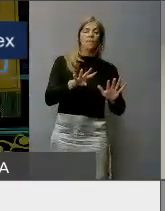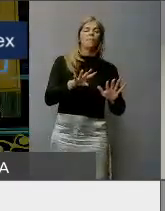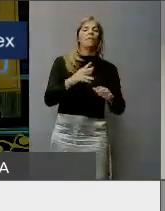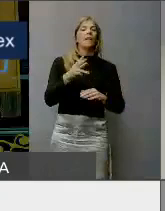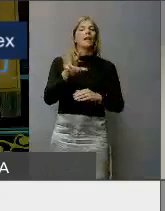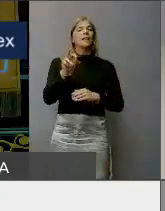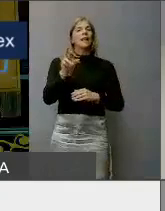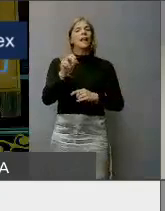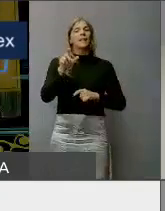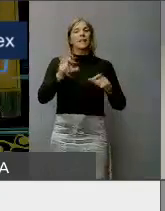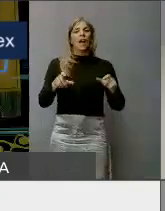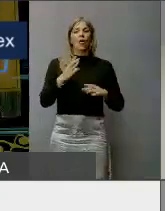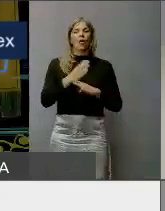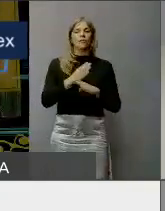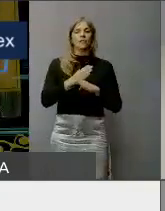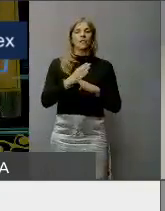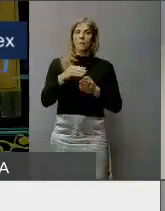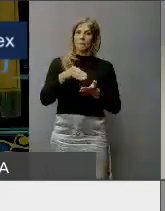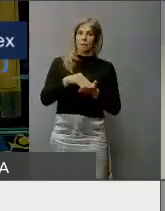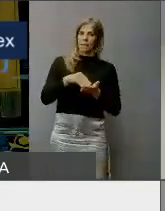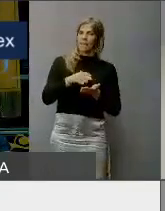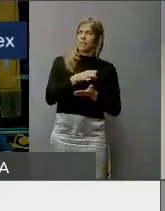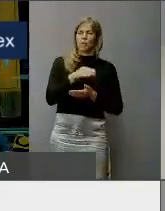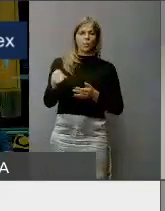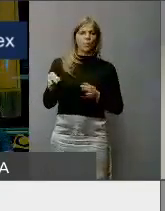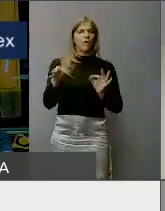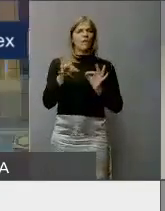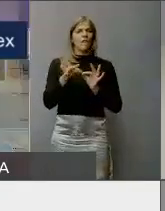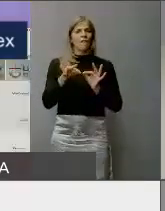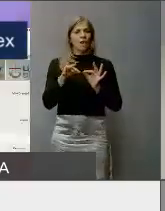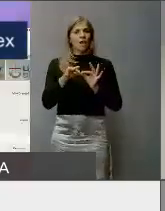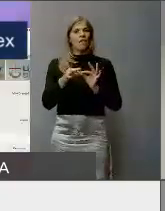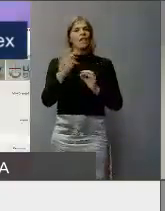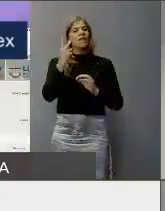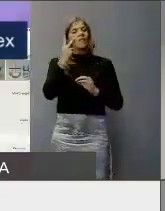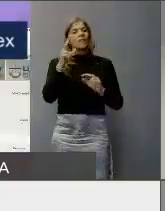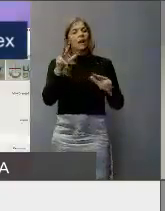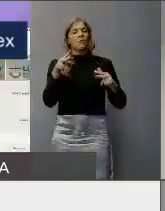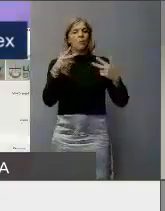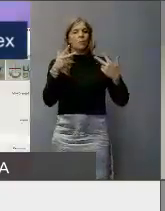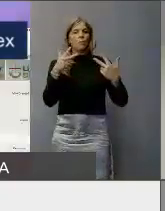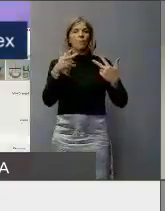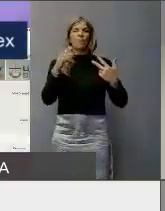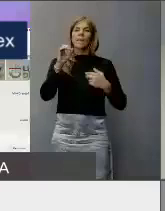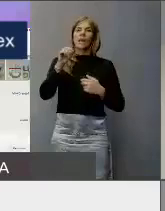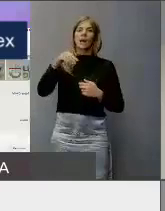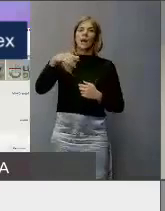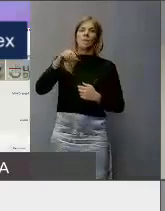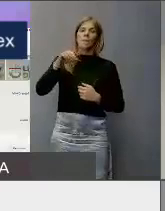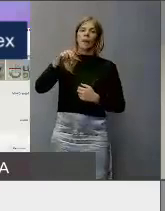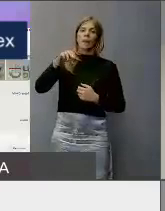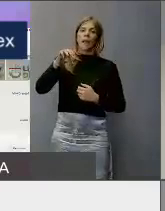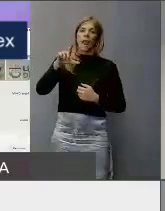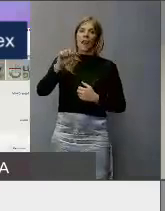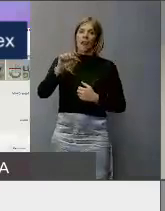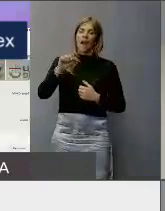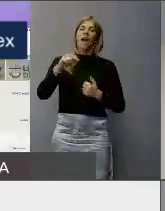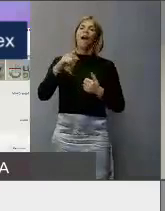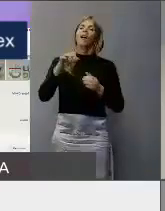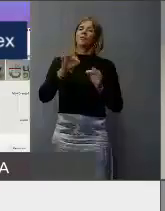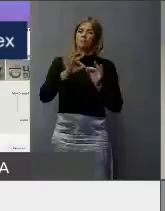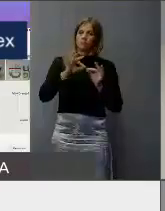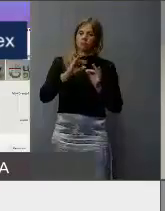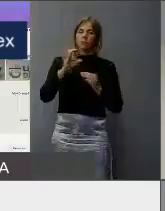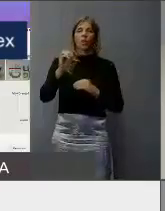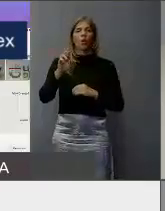presenti 30 voti favorevoli da remoto consigliere campanella favorevole consigliera corso